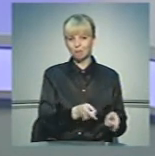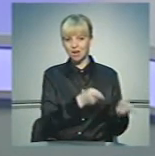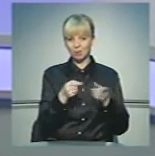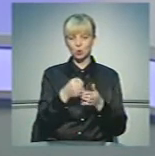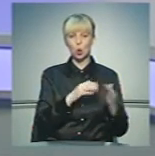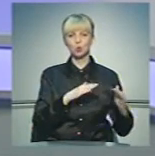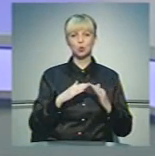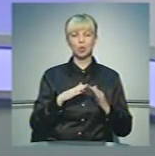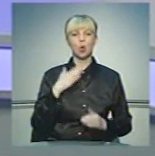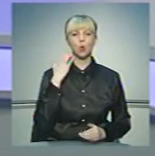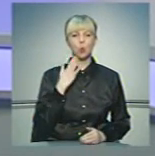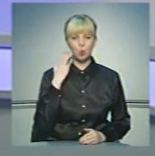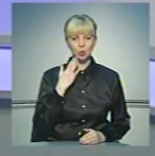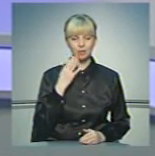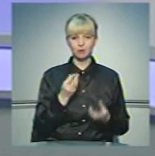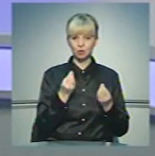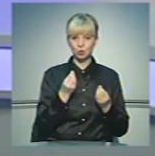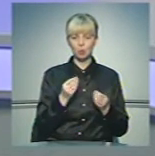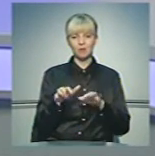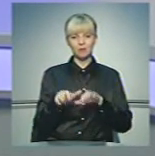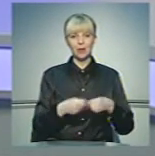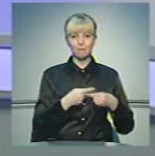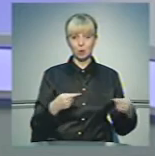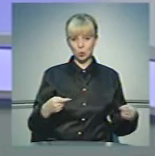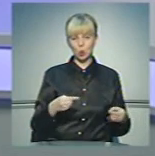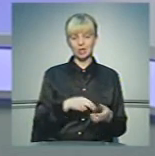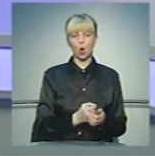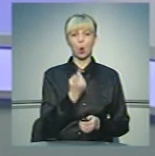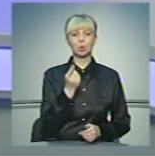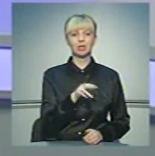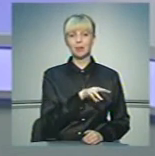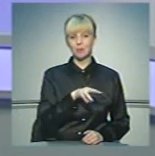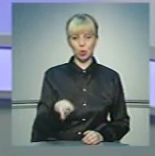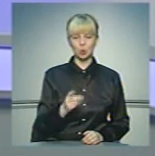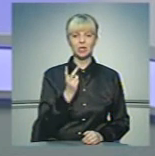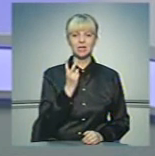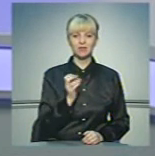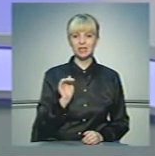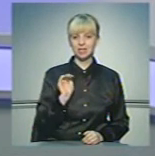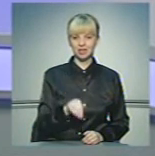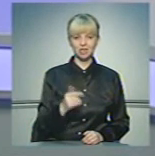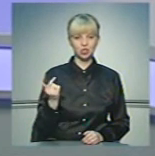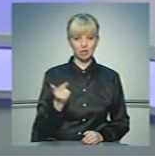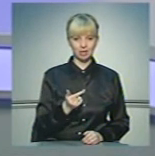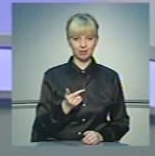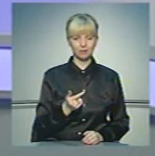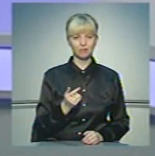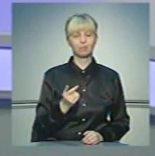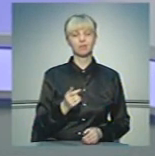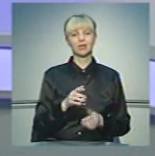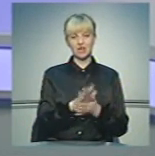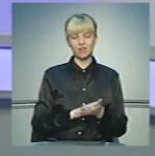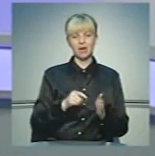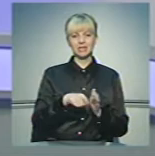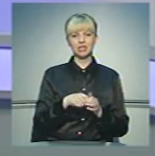до сусідньої Румунії. Сума вилученої продукції склала 1 мільйон 200 тисяч гривень. Тривають слідчі